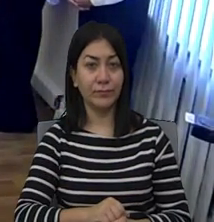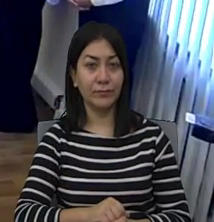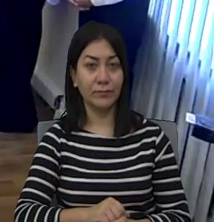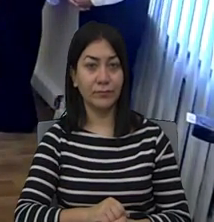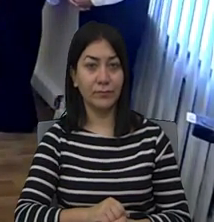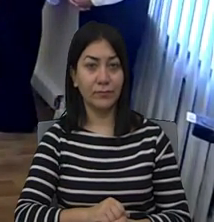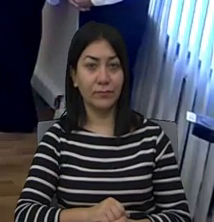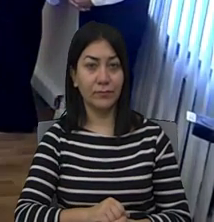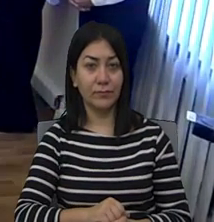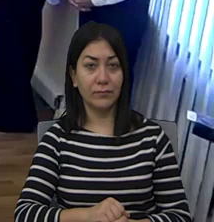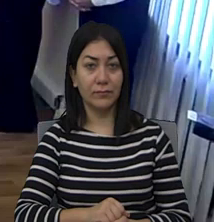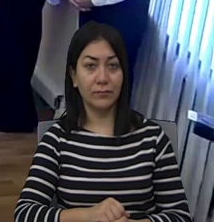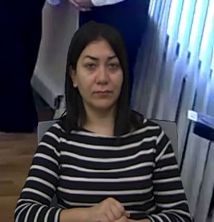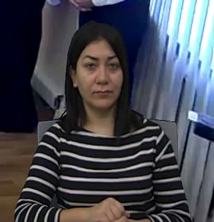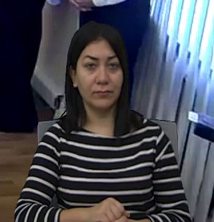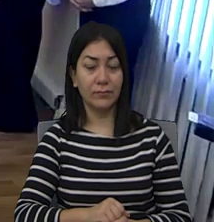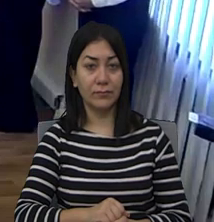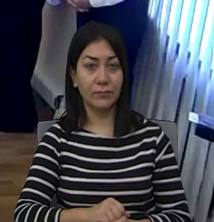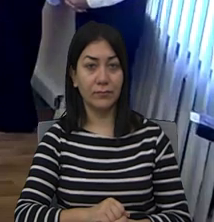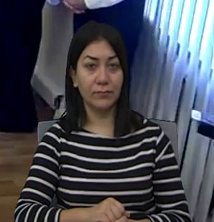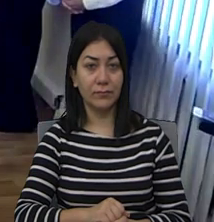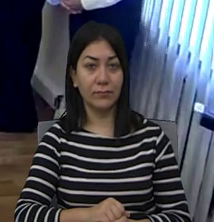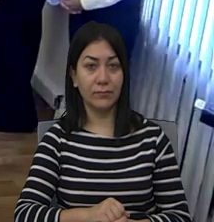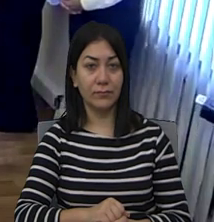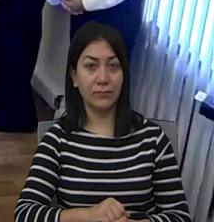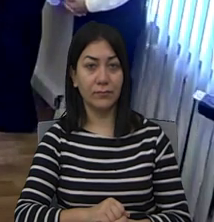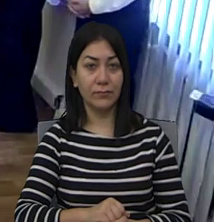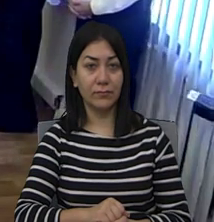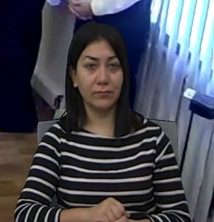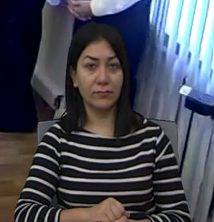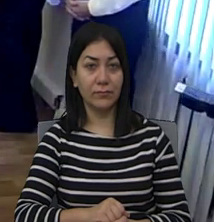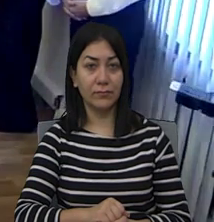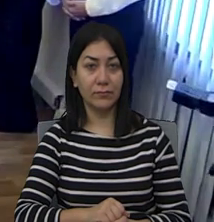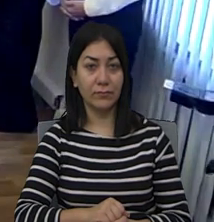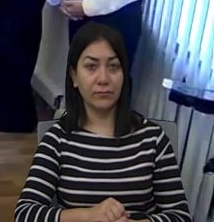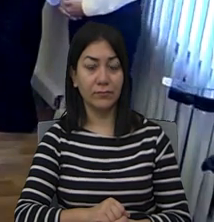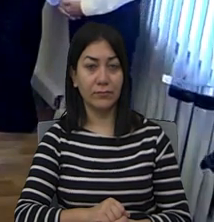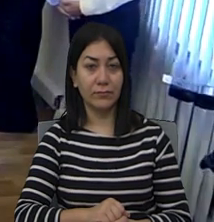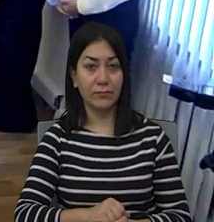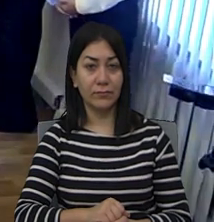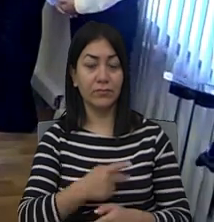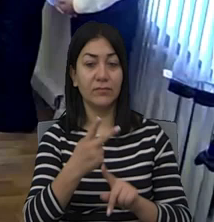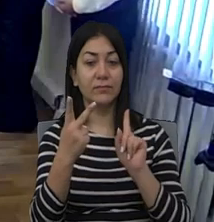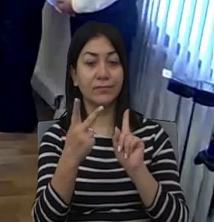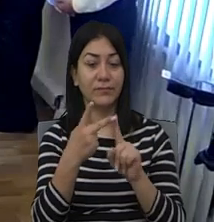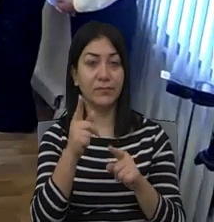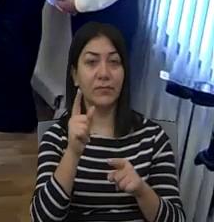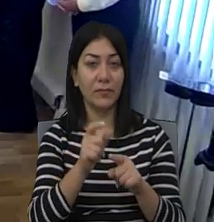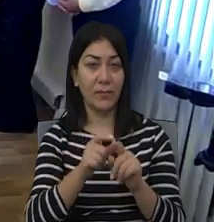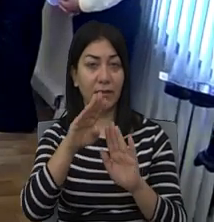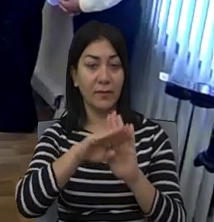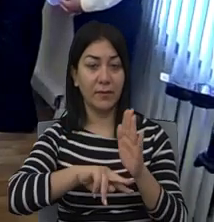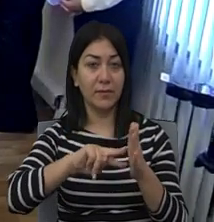at strengthening oversight of political finance and abuse of state resources. Երկրորդ բաղադրիչը ծրագրի